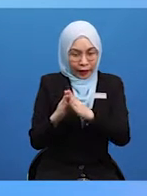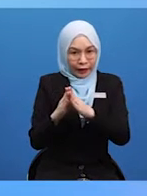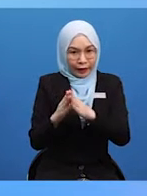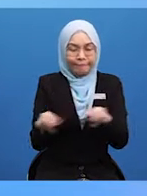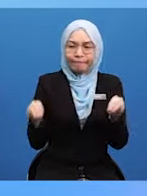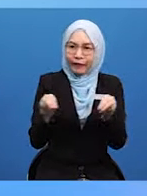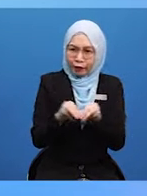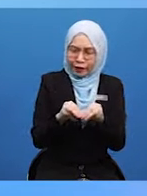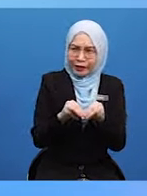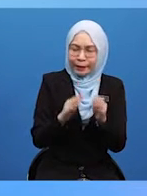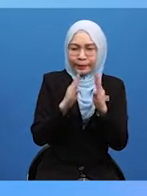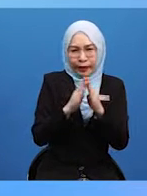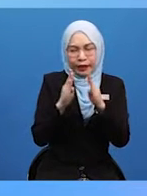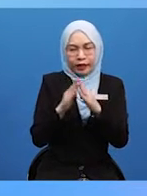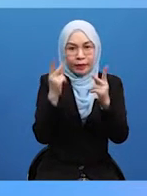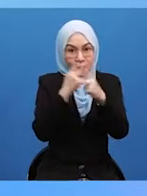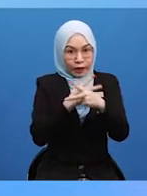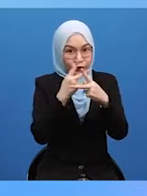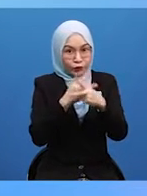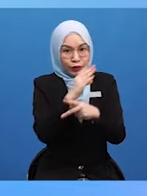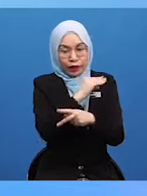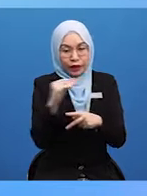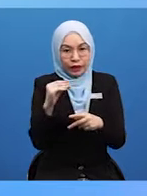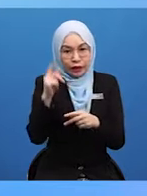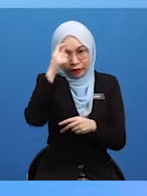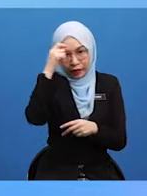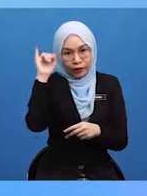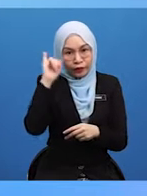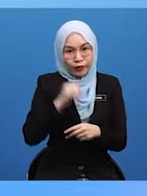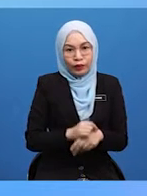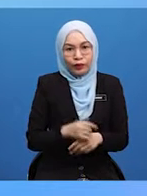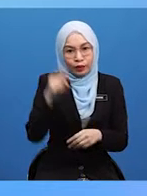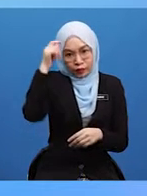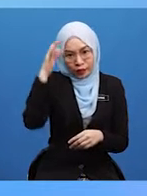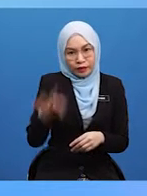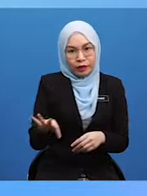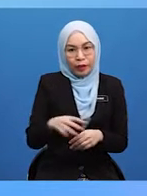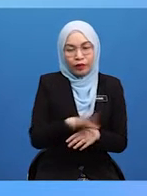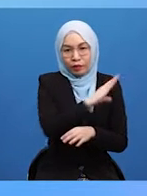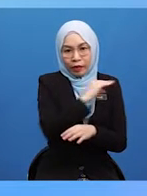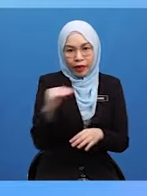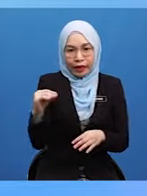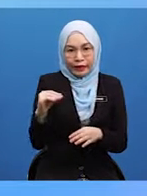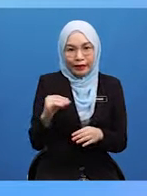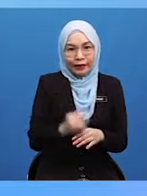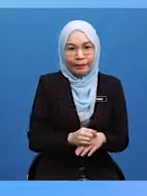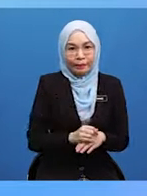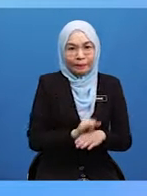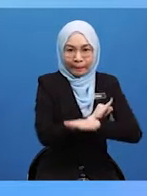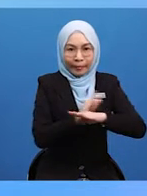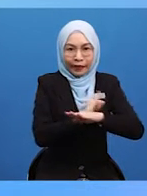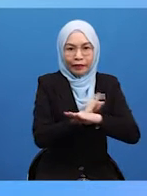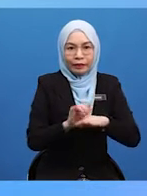seperti bandar pelancongan, bandar teknologi maklumat, bandar perindustrian, bandar